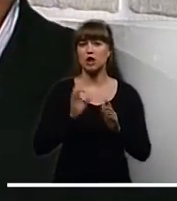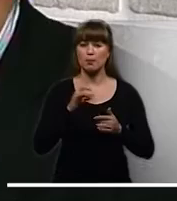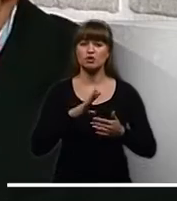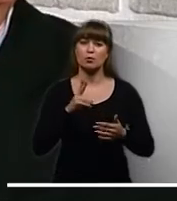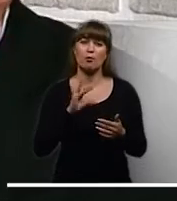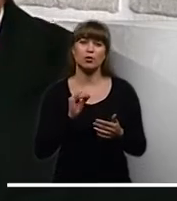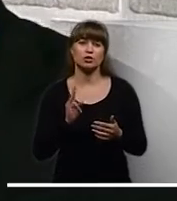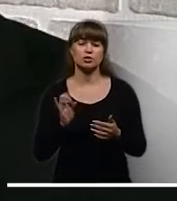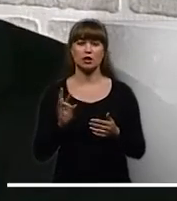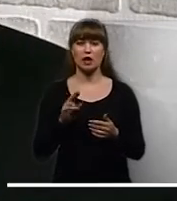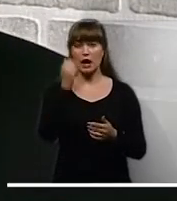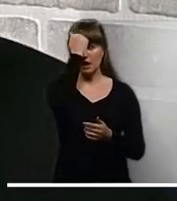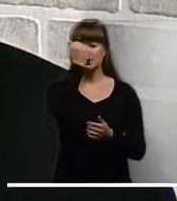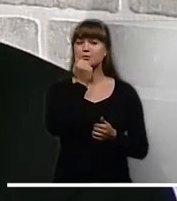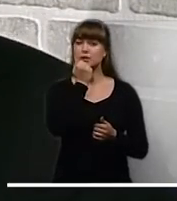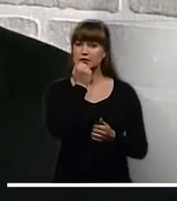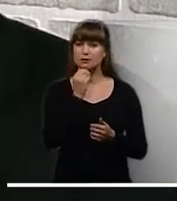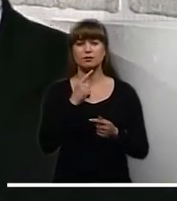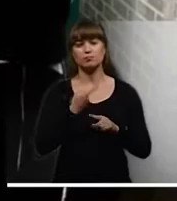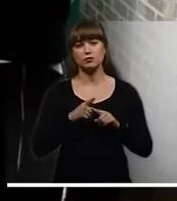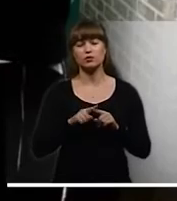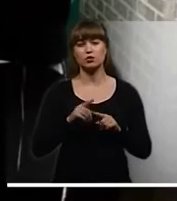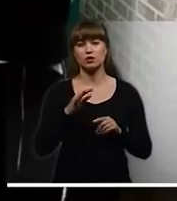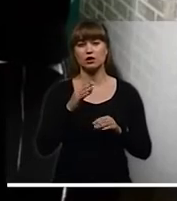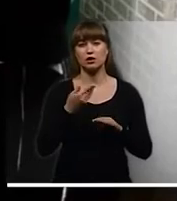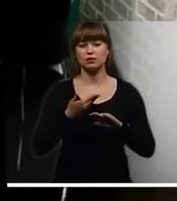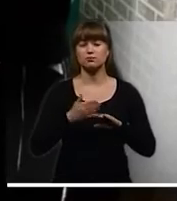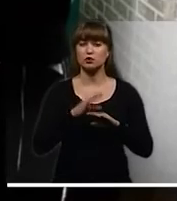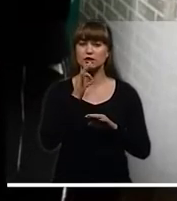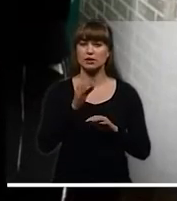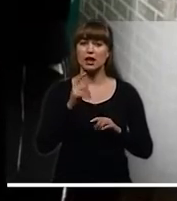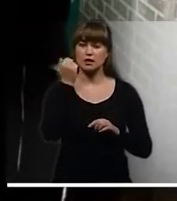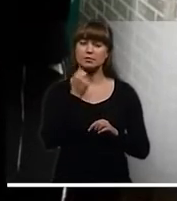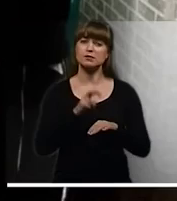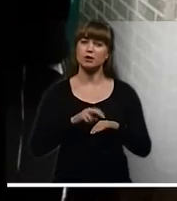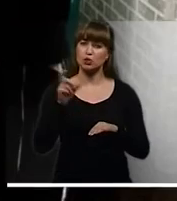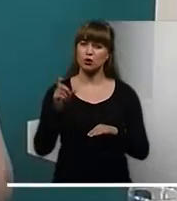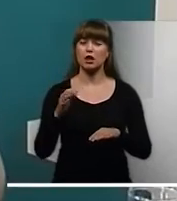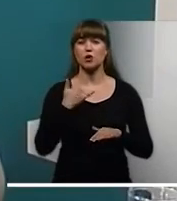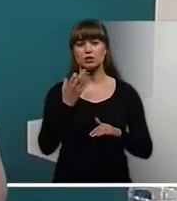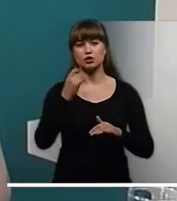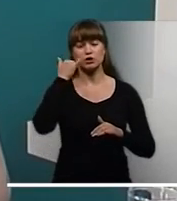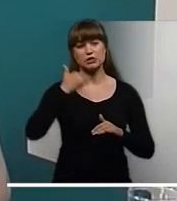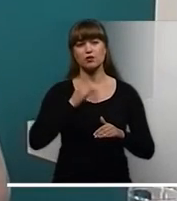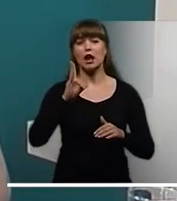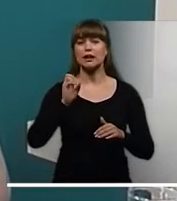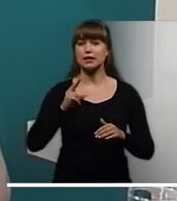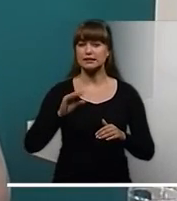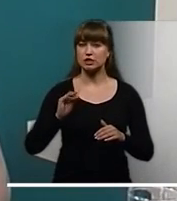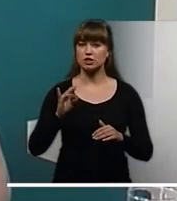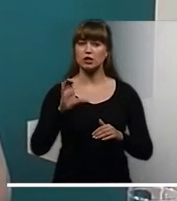это почечная. Без Спасибо. Анализа, без всего трудно сказать. То, что сказал человек, все. Спасибо, доктор. У нас еще один звонок. Надежда